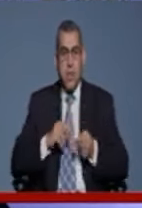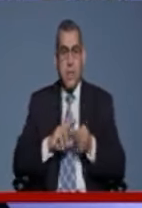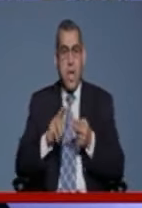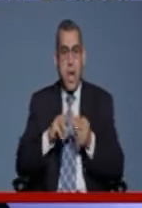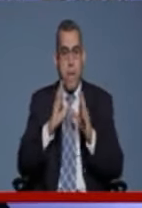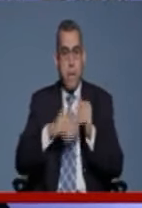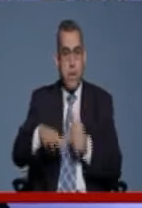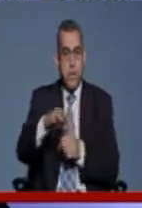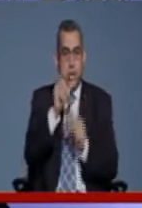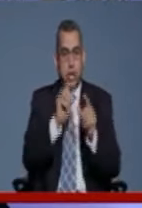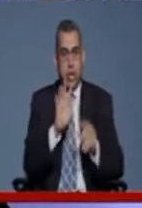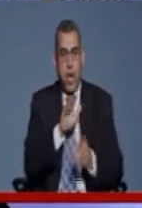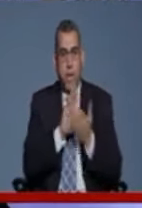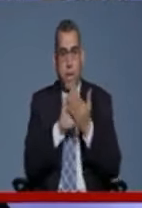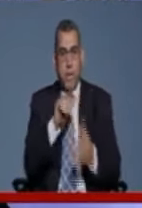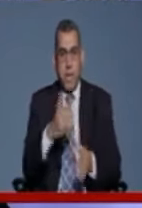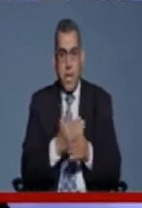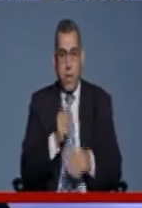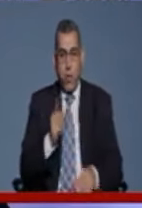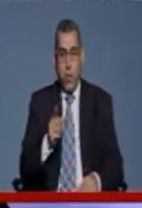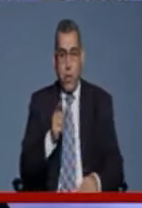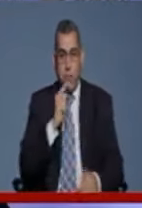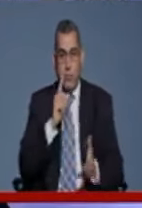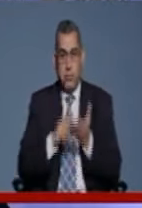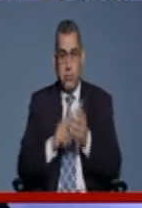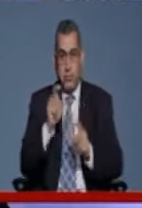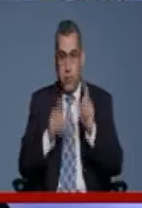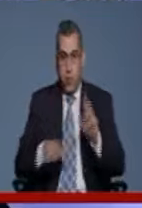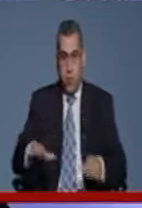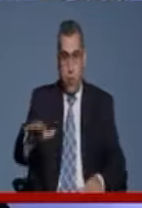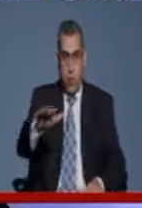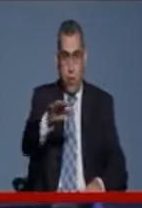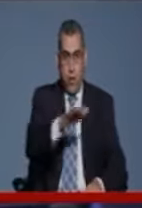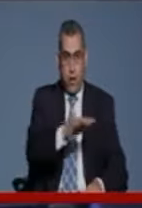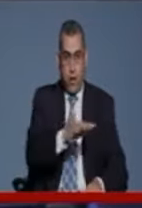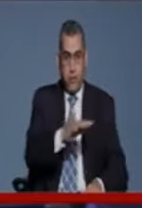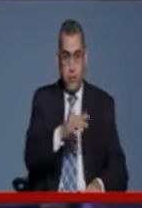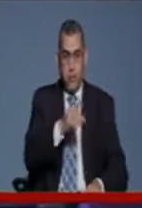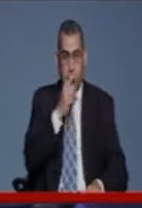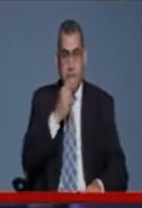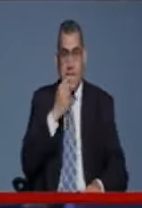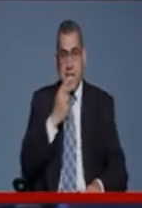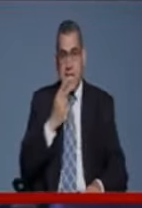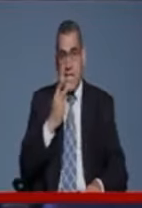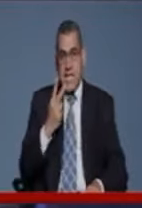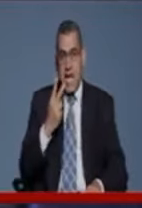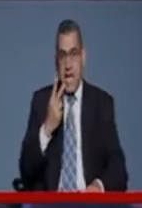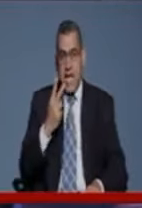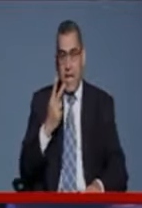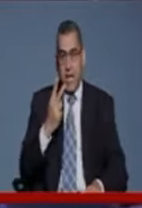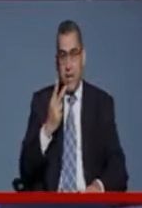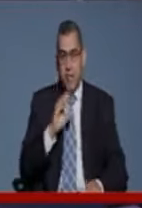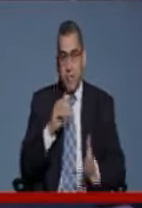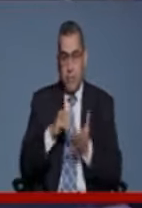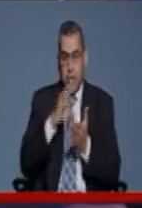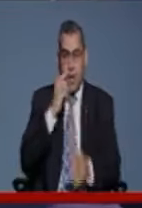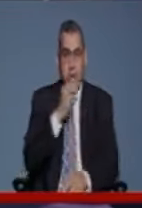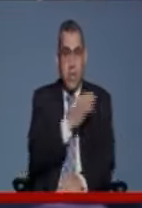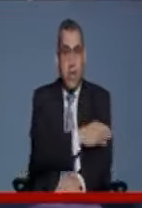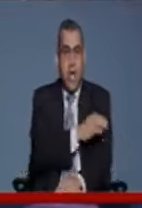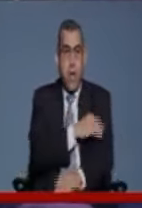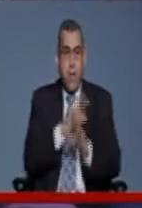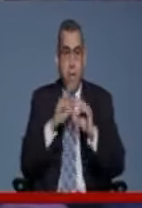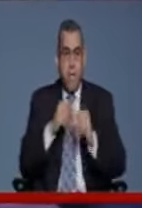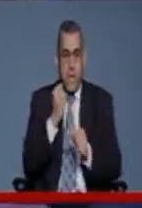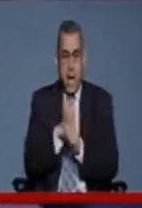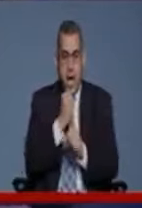والمواطن. سادة الحضور، عقب مرور عامين من انطلاق التجربة المصرية في تطوير